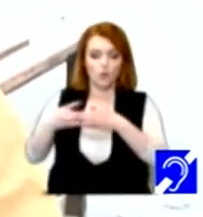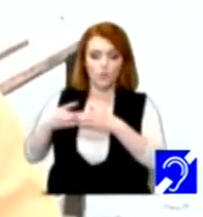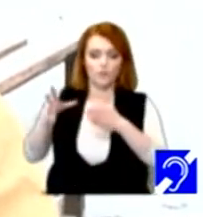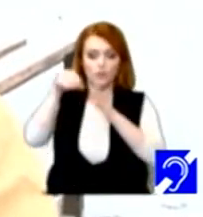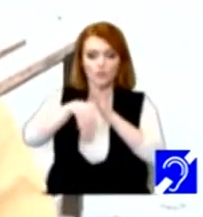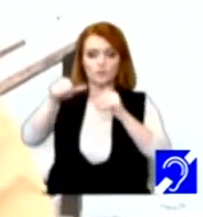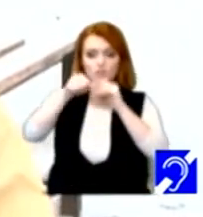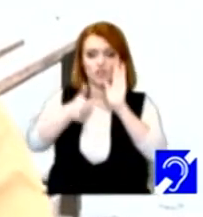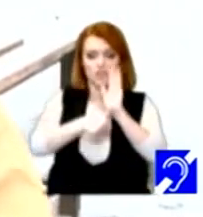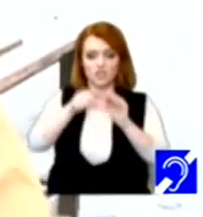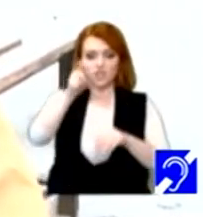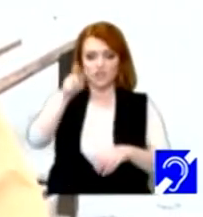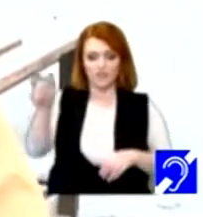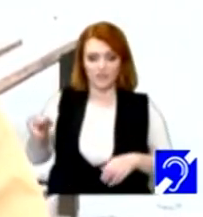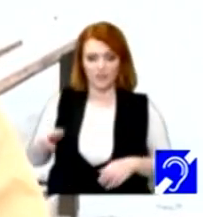de noi.